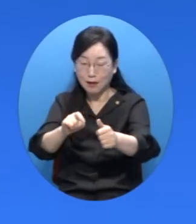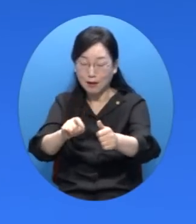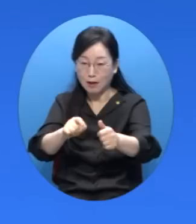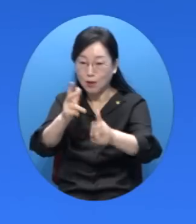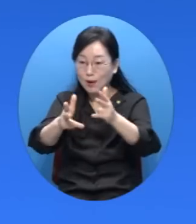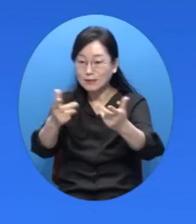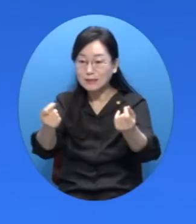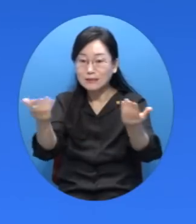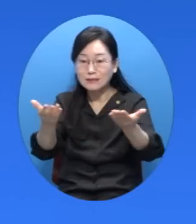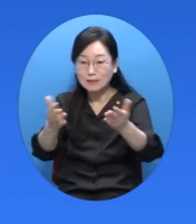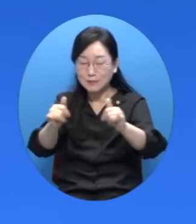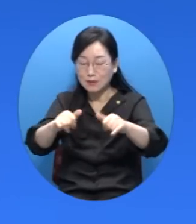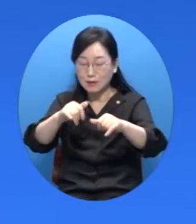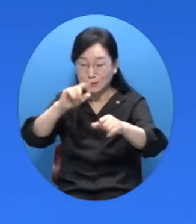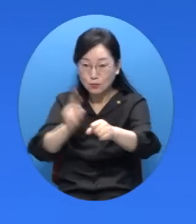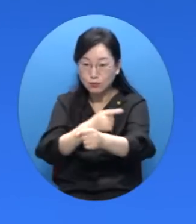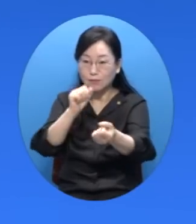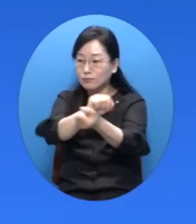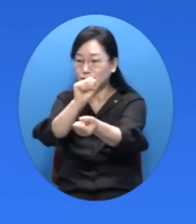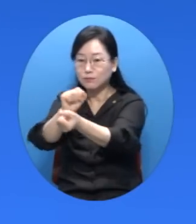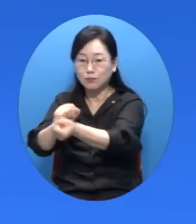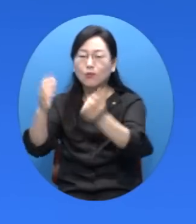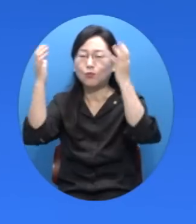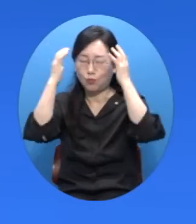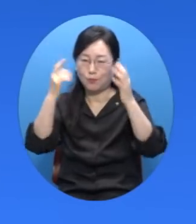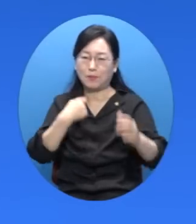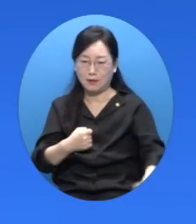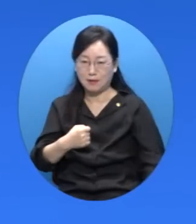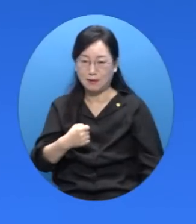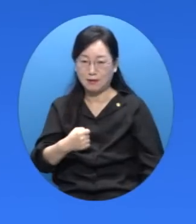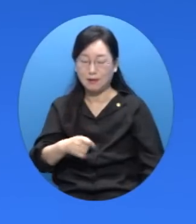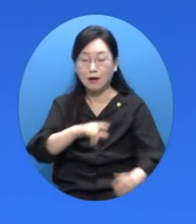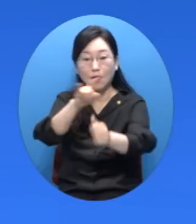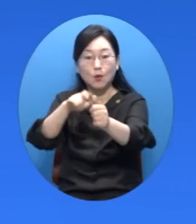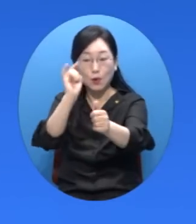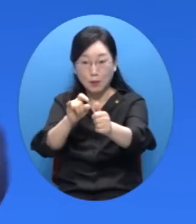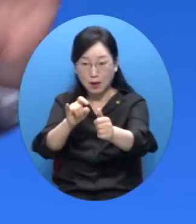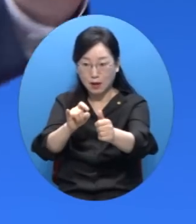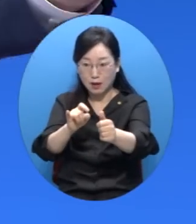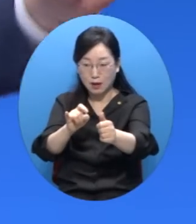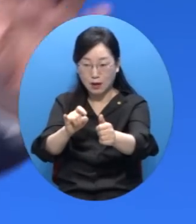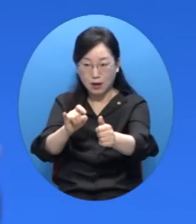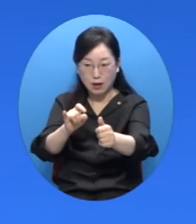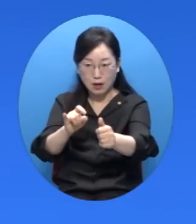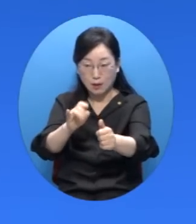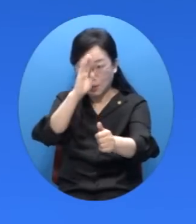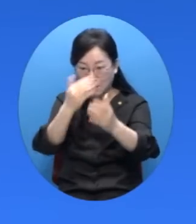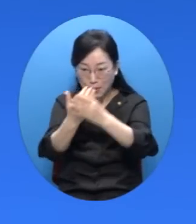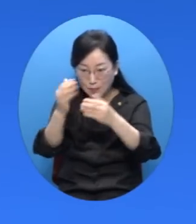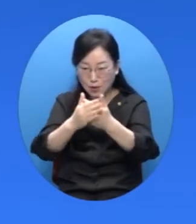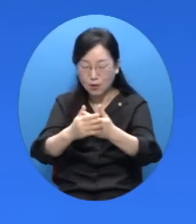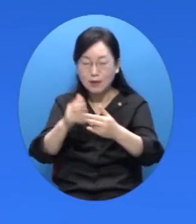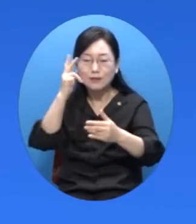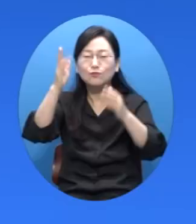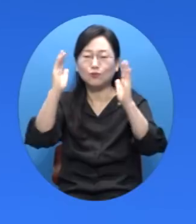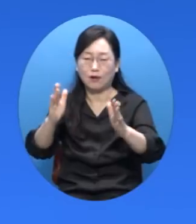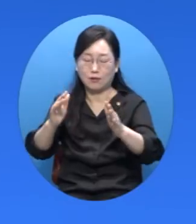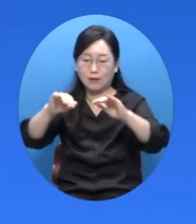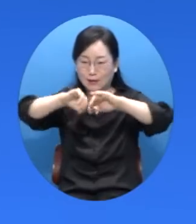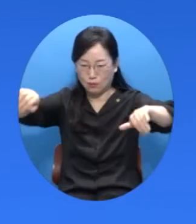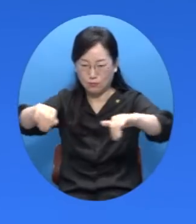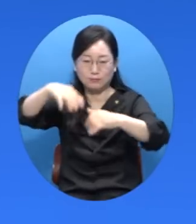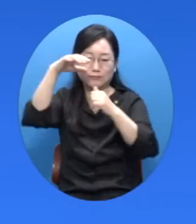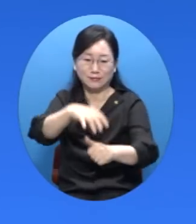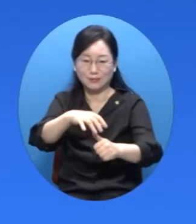다 감염돼서 고통을 당했던 기억이 납니다. 그래서 코로나 증세가 오면 일단 일주일간 격리해서 그것이